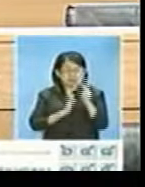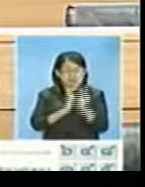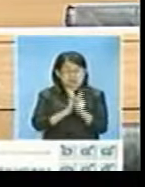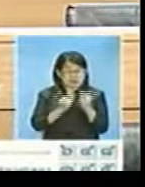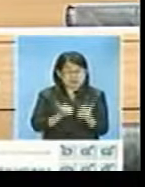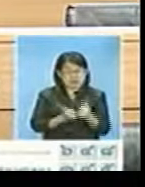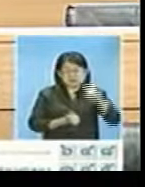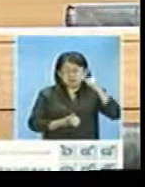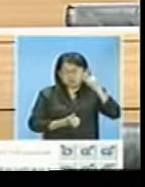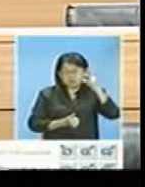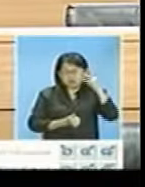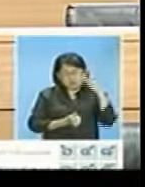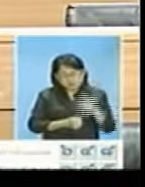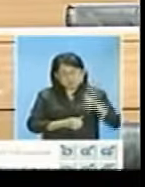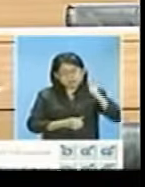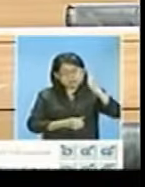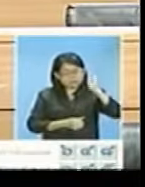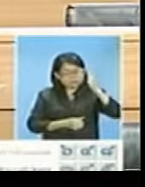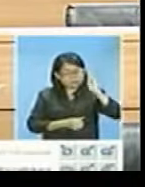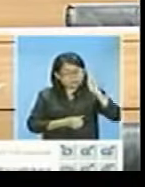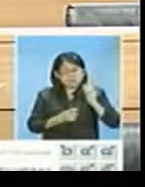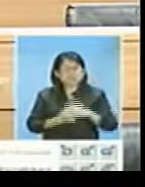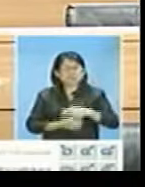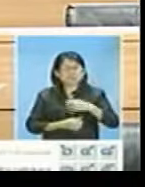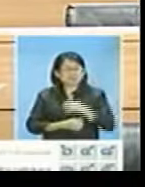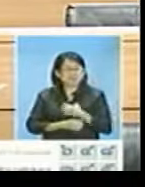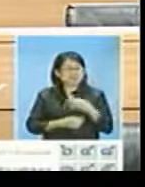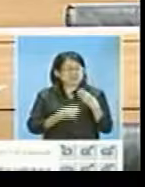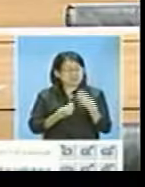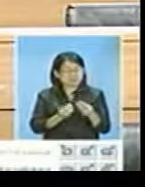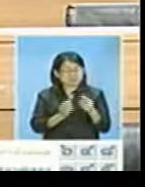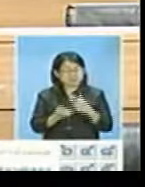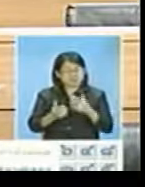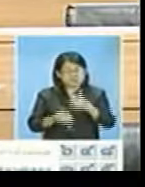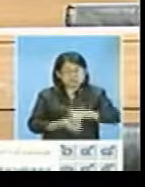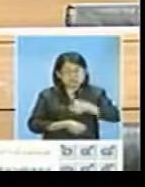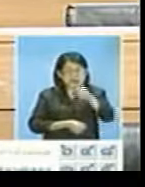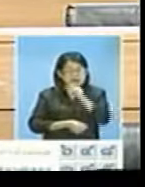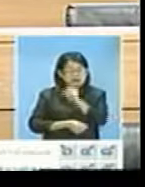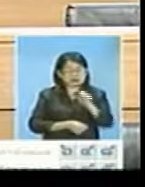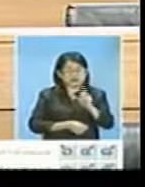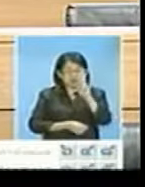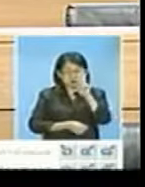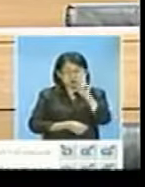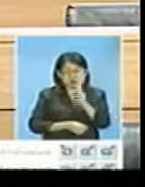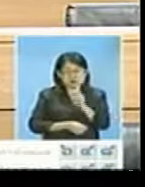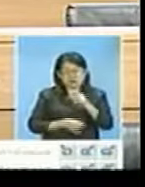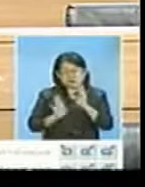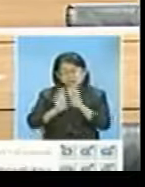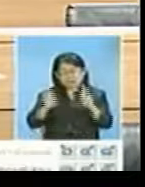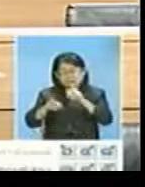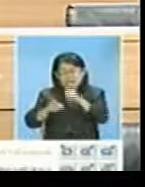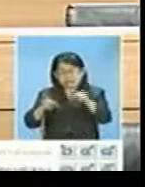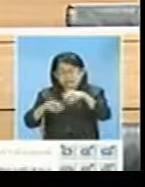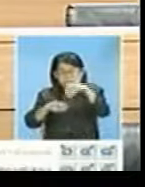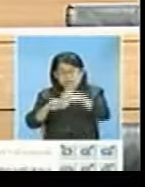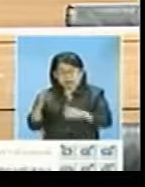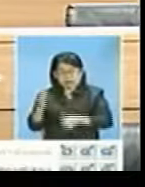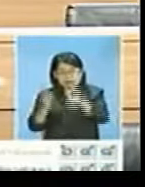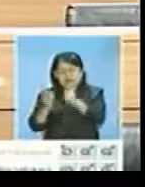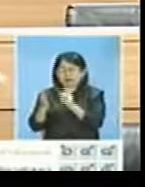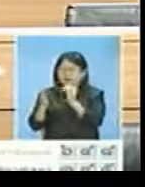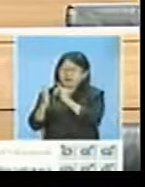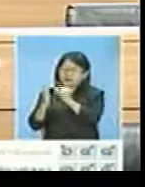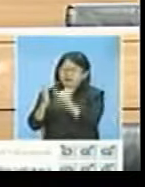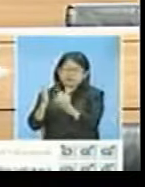ายวันวันนี้เพื่อที่จะให้มีจัดตั้งสสรเพื่อไปเลือกตั้งสสรมา77คน